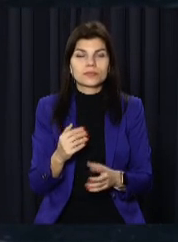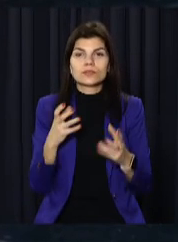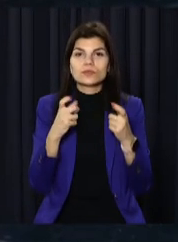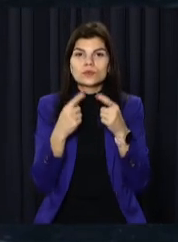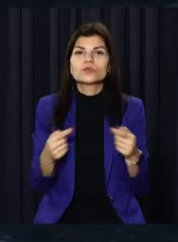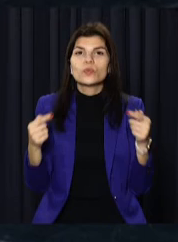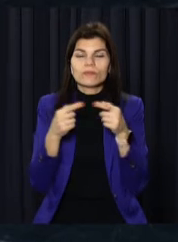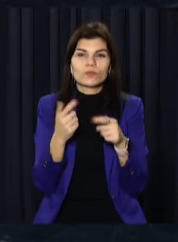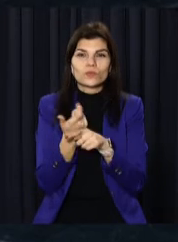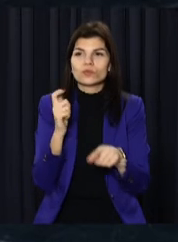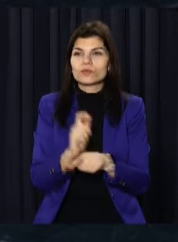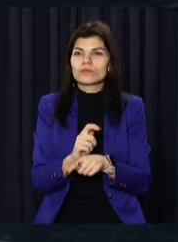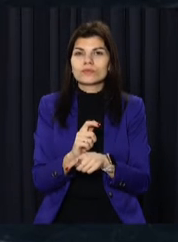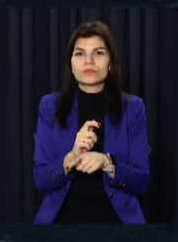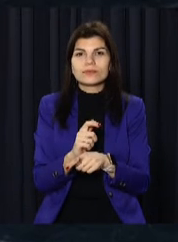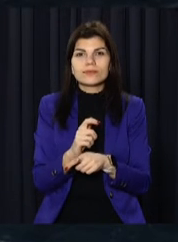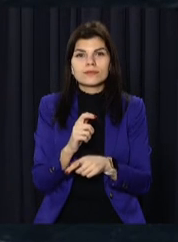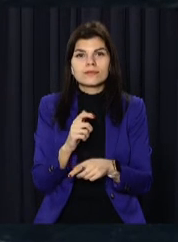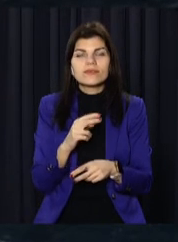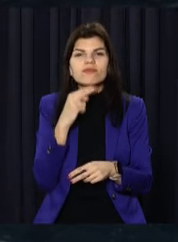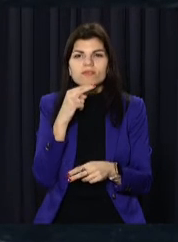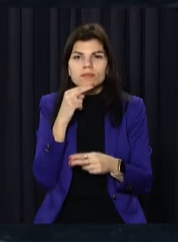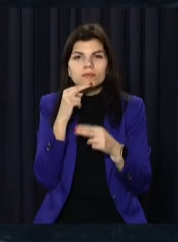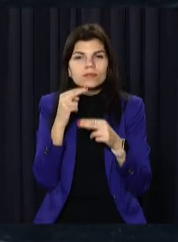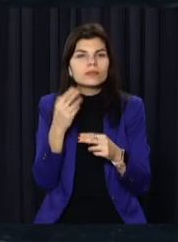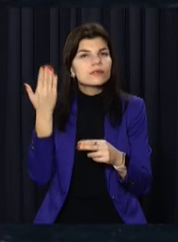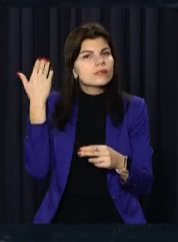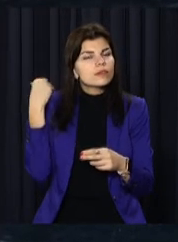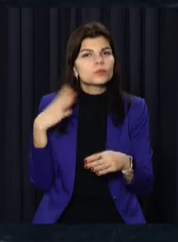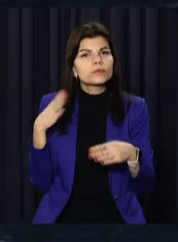Соответственно, очень внимательно относились к отбору